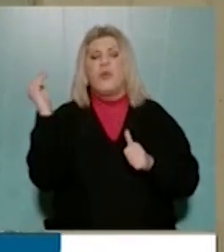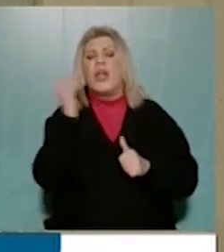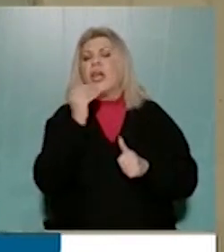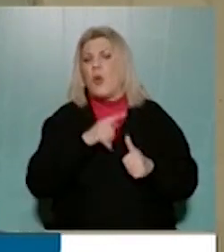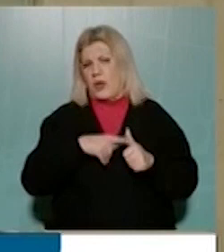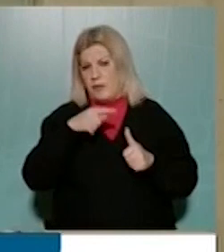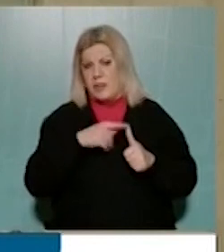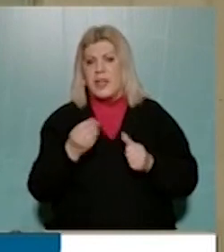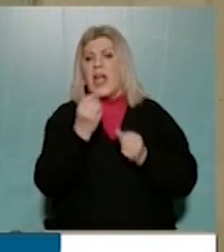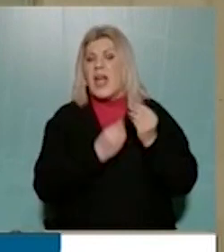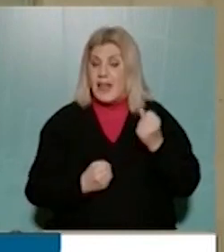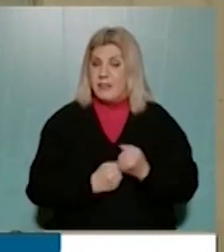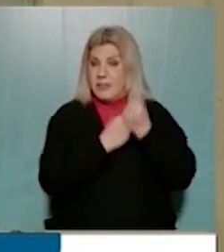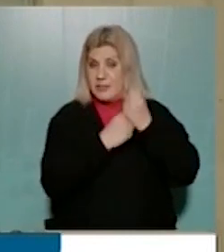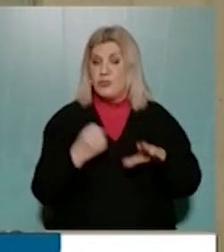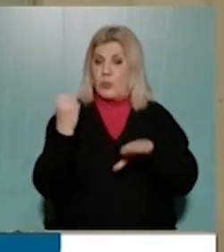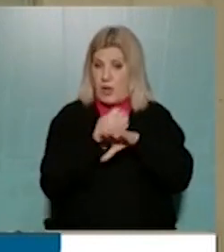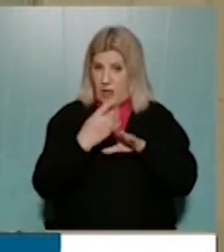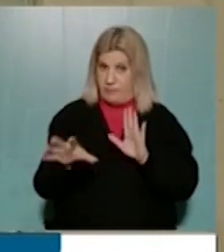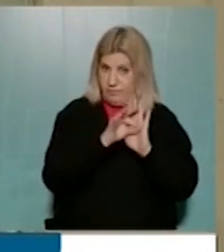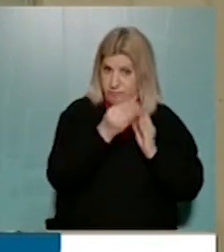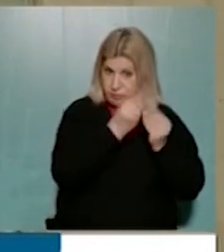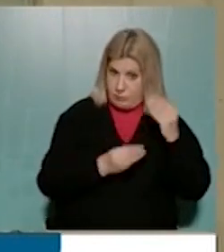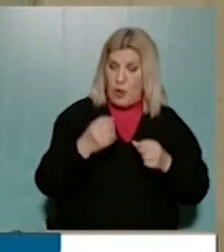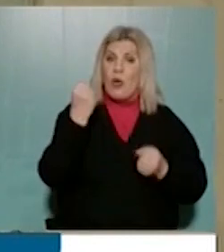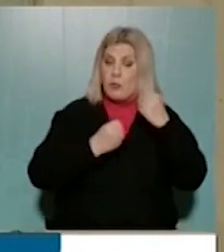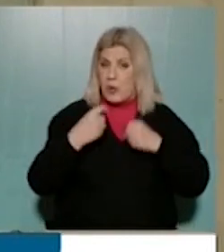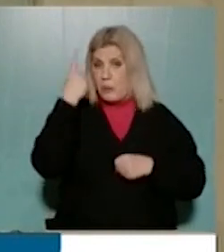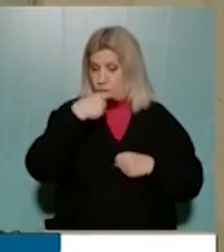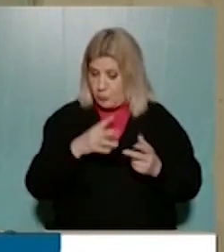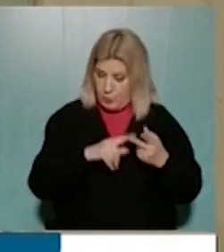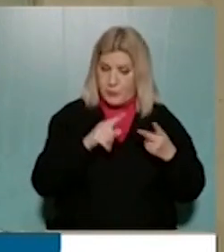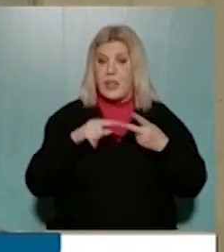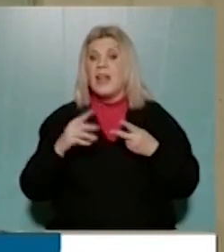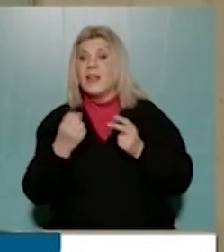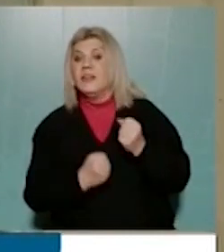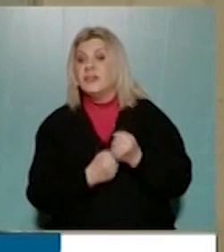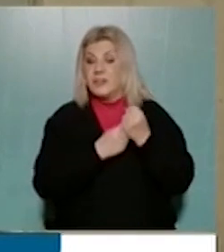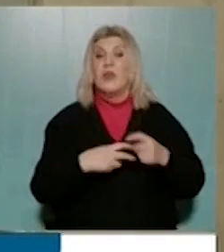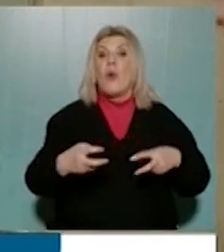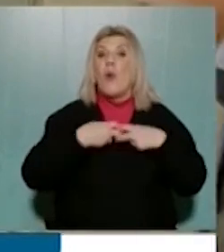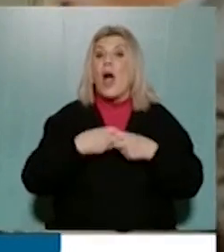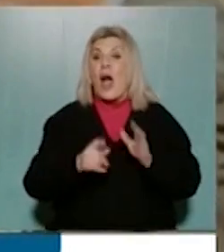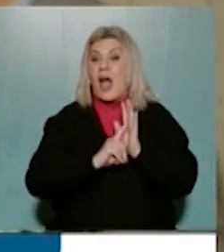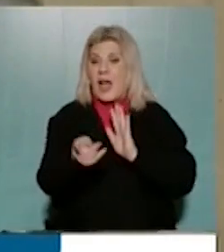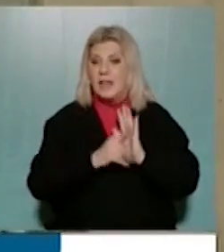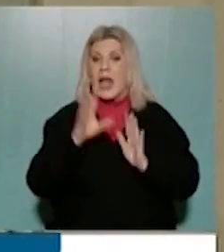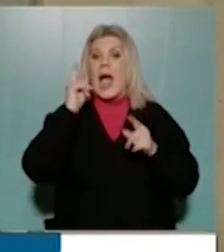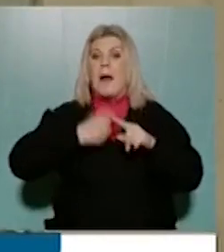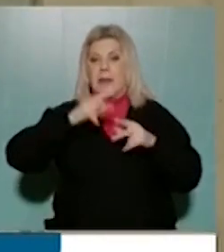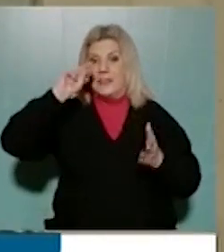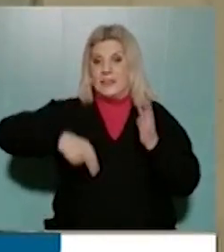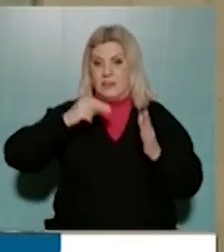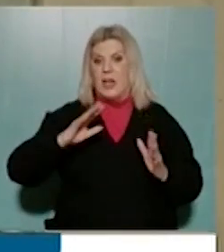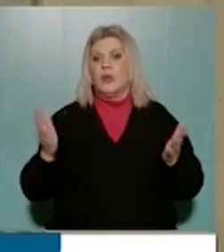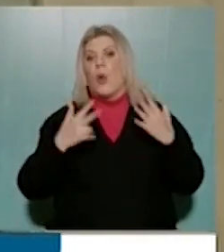γρήγορα ενίσχυση του εκαβ όπως είπε και ο εκπρόσωπος στου εκαβ με οχήματα και προσωπικό ενίσχυση του οστ και όχι απλά με συμβάσεις και όπου